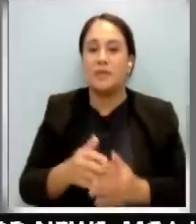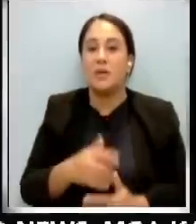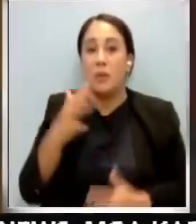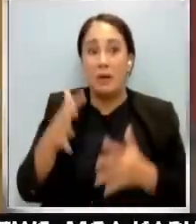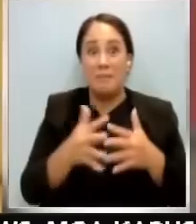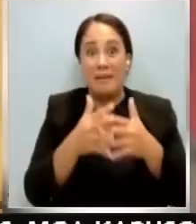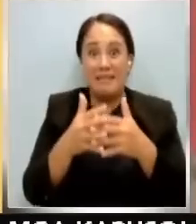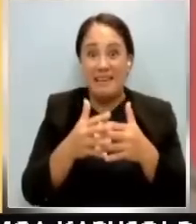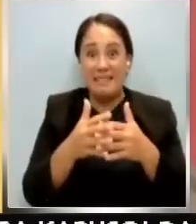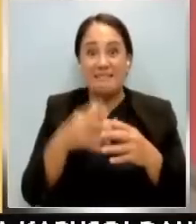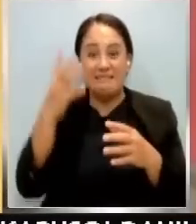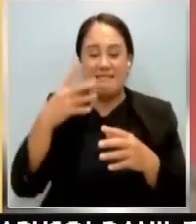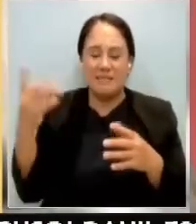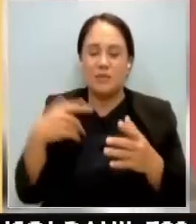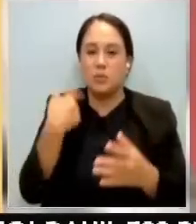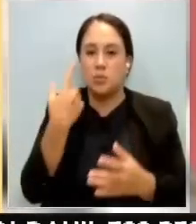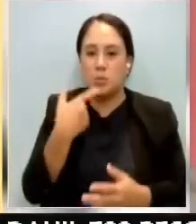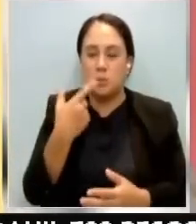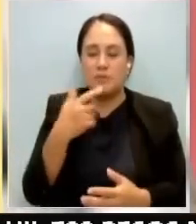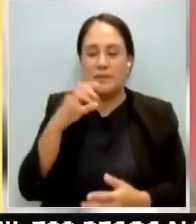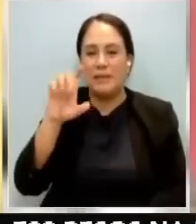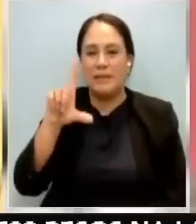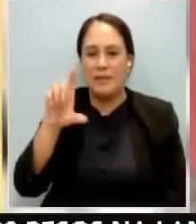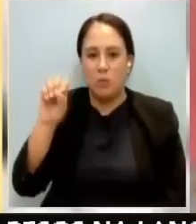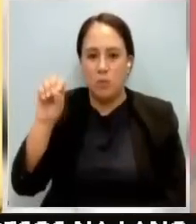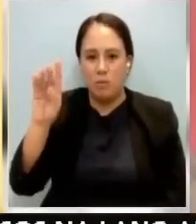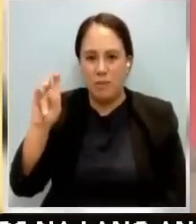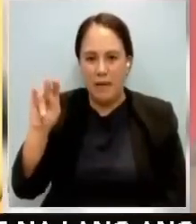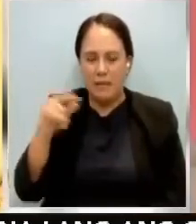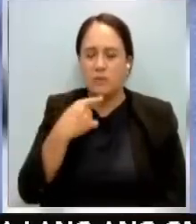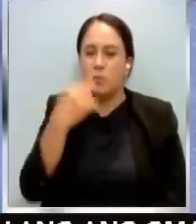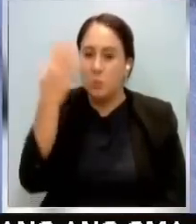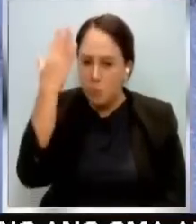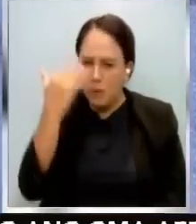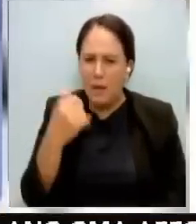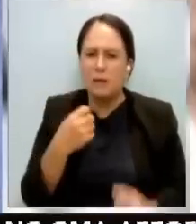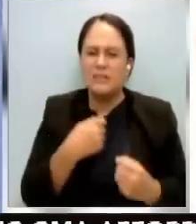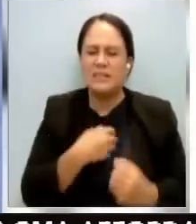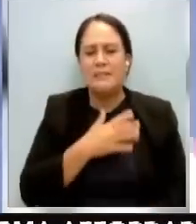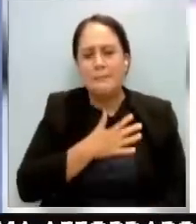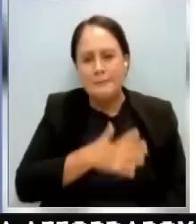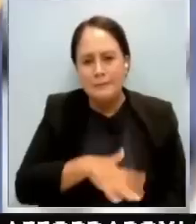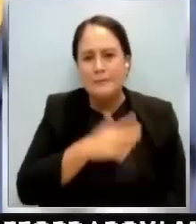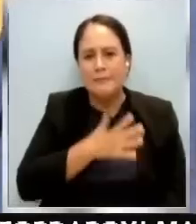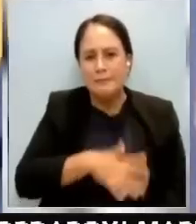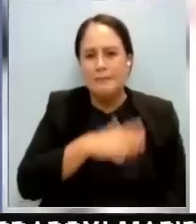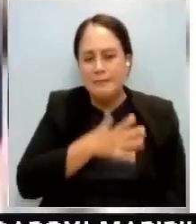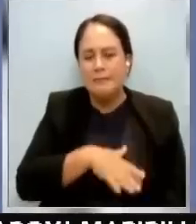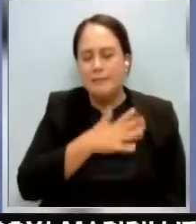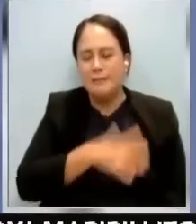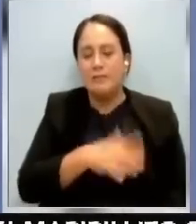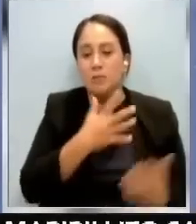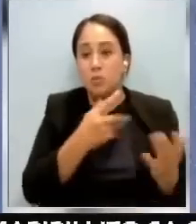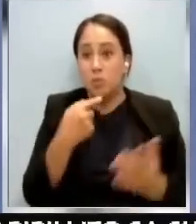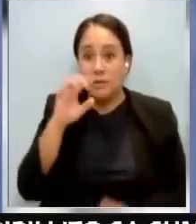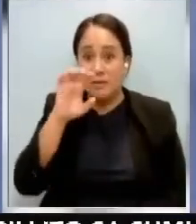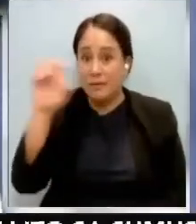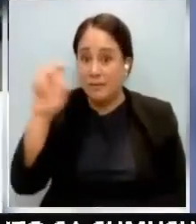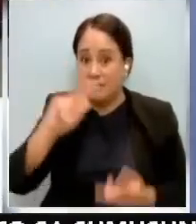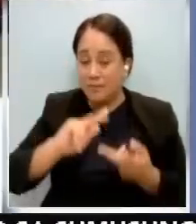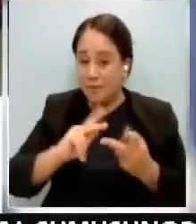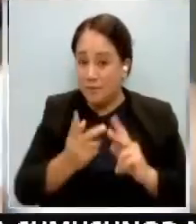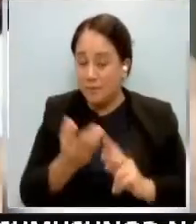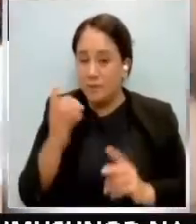O'Brien. Pag-amin ni Pok Wang, patong-patong na sama ng loob ang idinulot ng kanyang ex-partner tulad ng